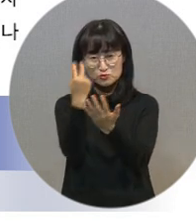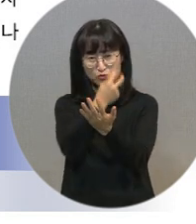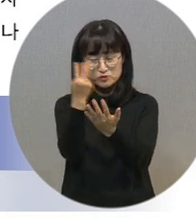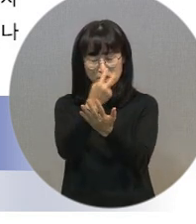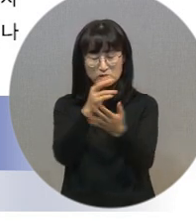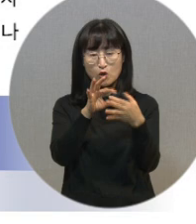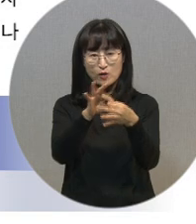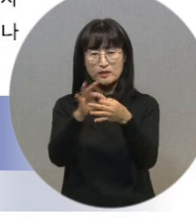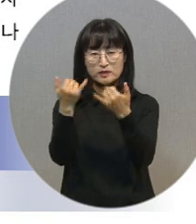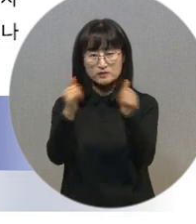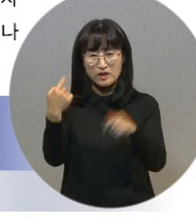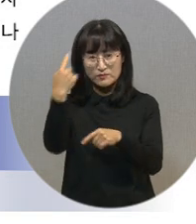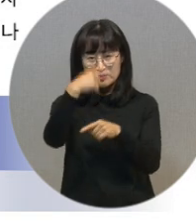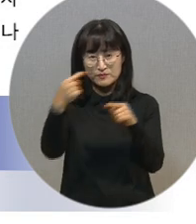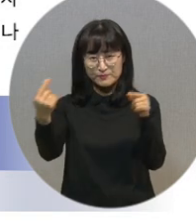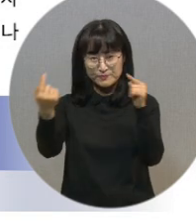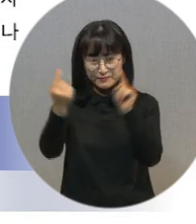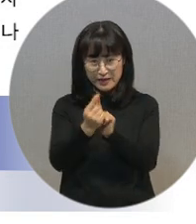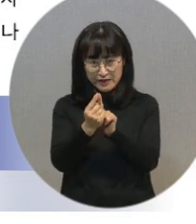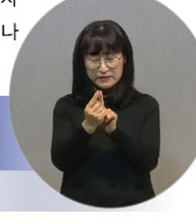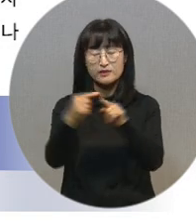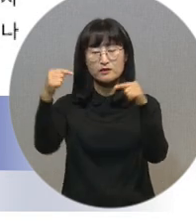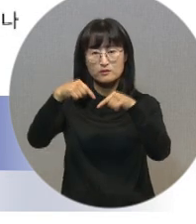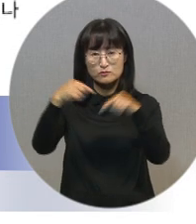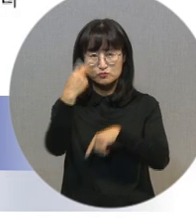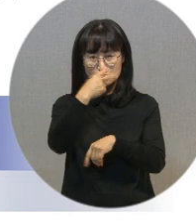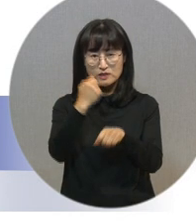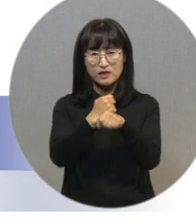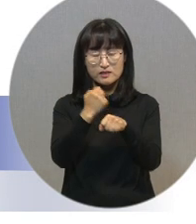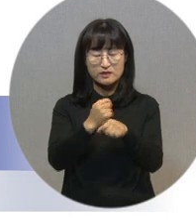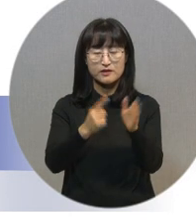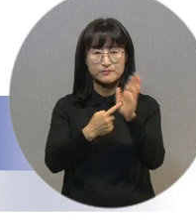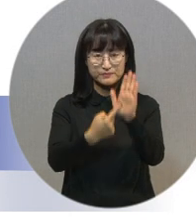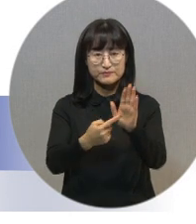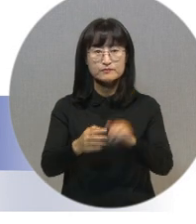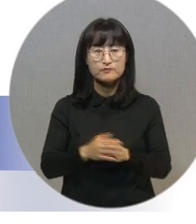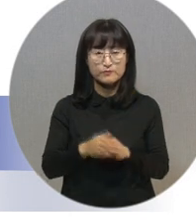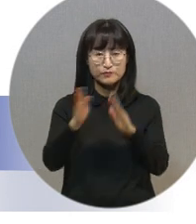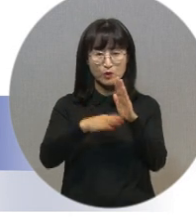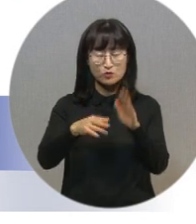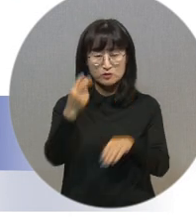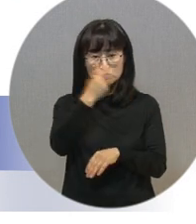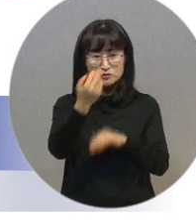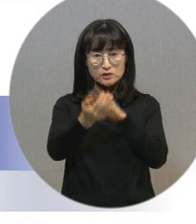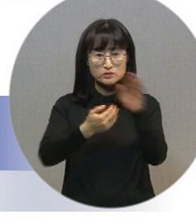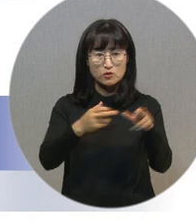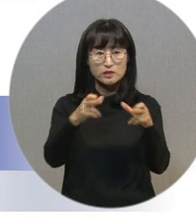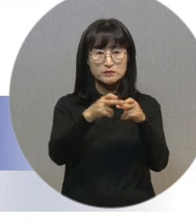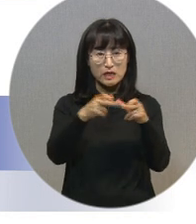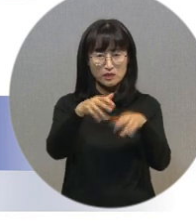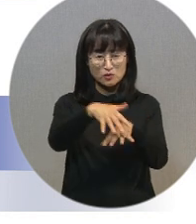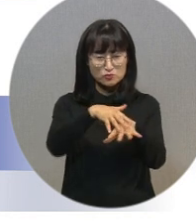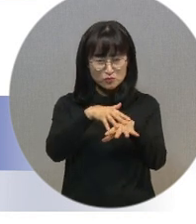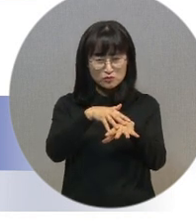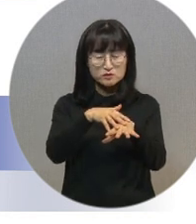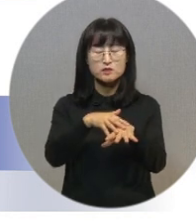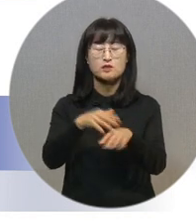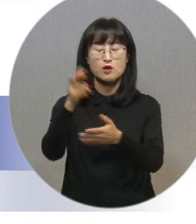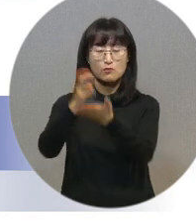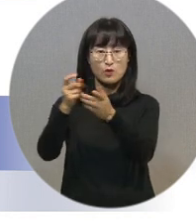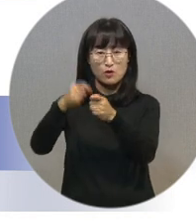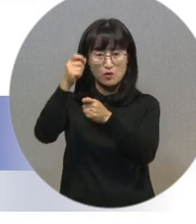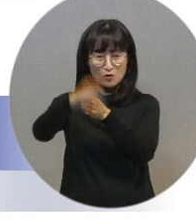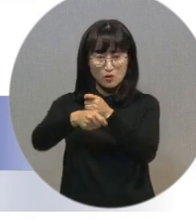관계인 면담 조사 등을 실시한다고 밝혔습니다 이번 공식 조사에 앞서 장애계는 국립 법무 병원이